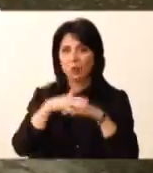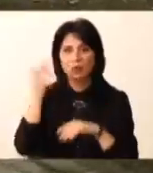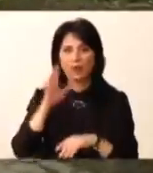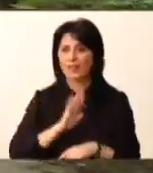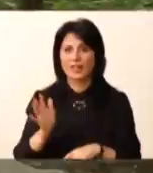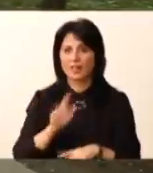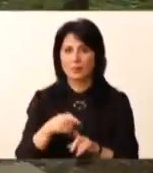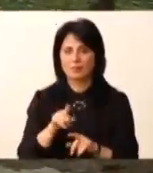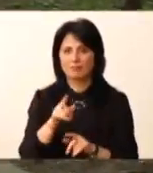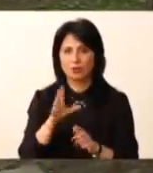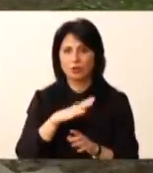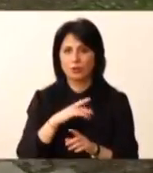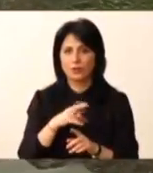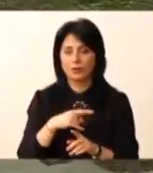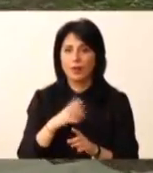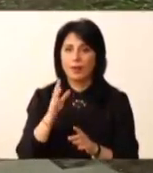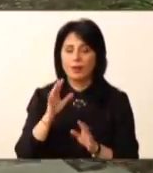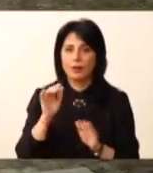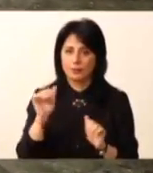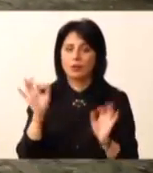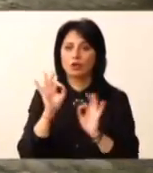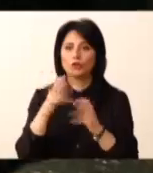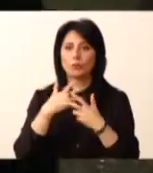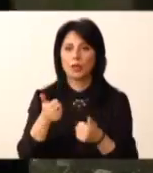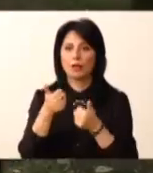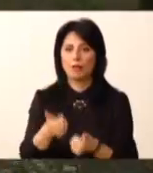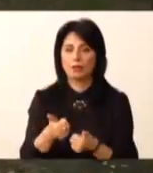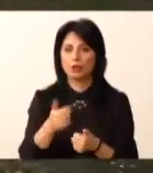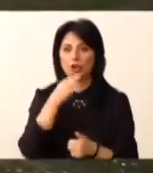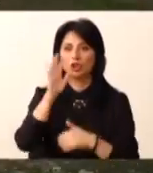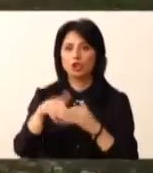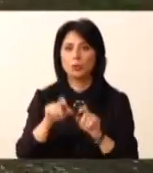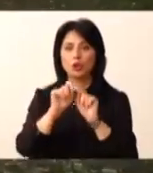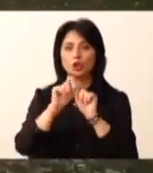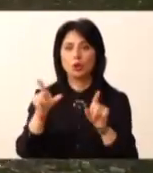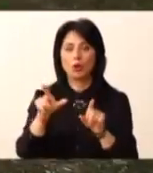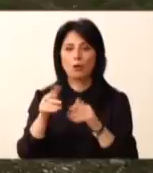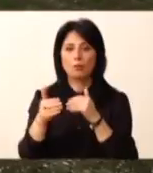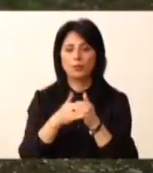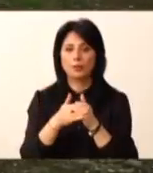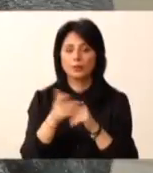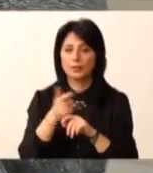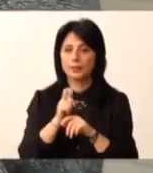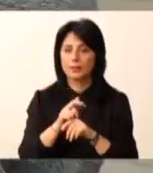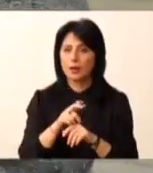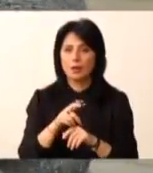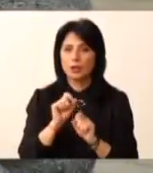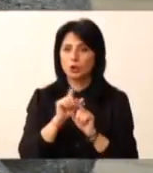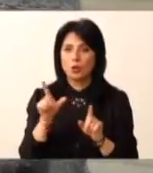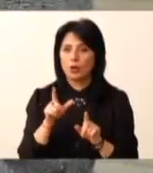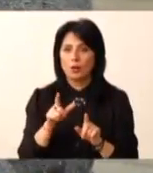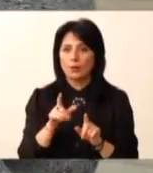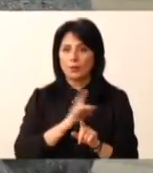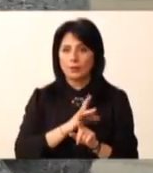არ არსებობდა, მაგრამ გაგვიმართლა. შემდგომ უკვე მოდიოდა სკოლის ასაკი და ძალიან დიდი პრეტენზია მქონდა